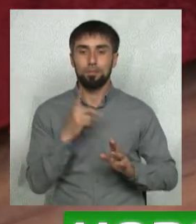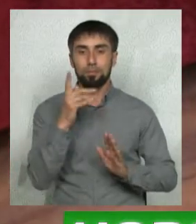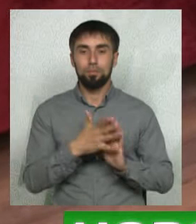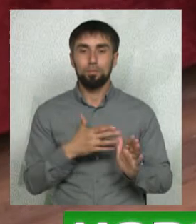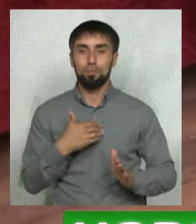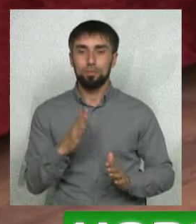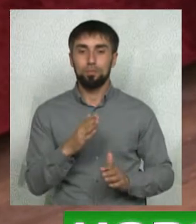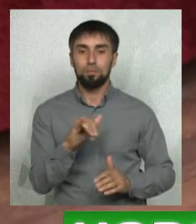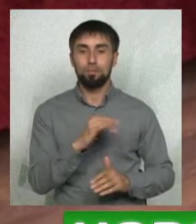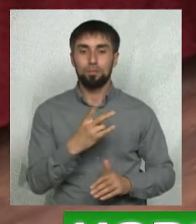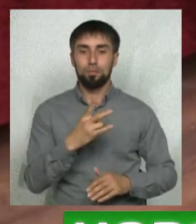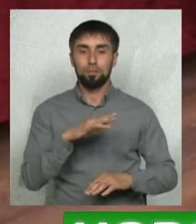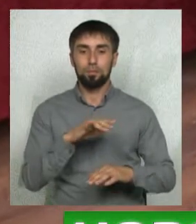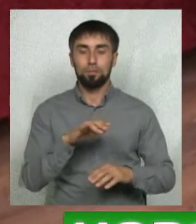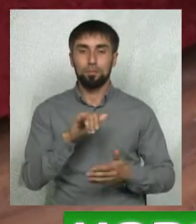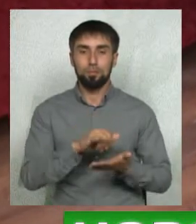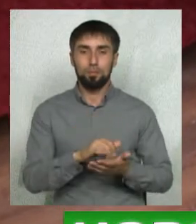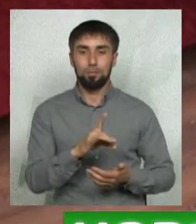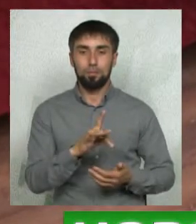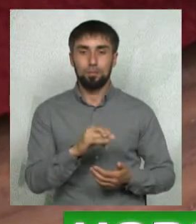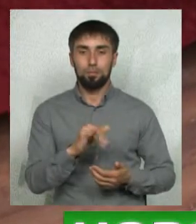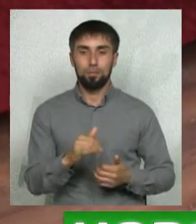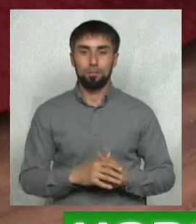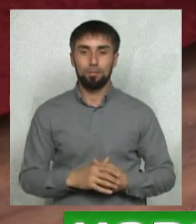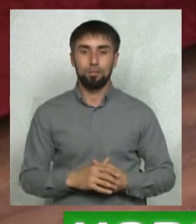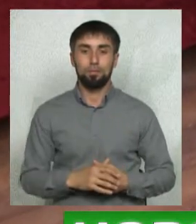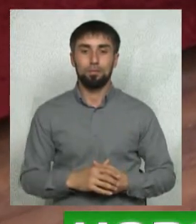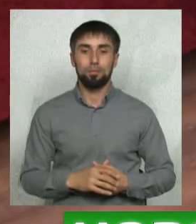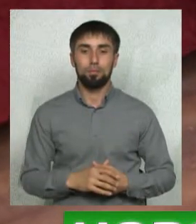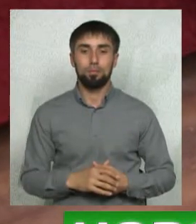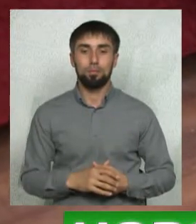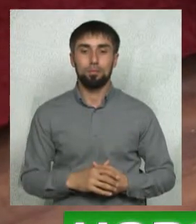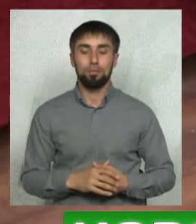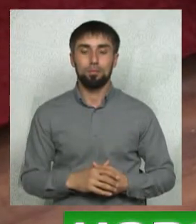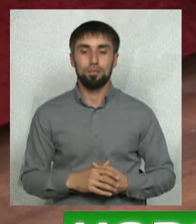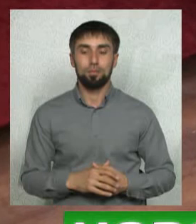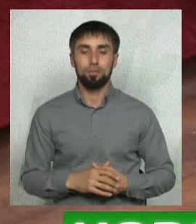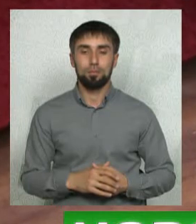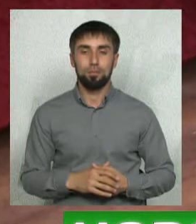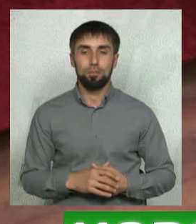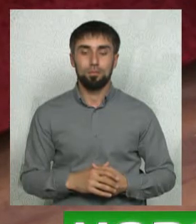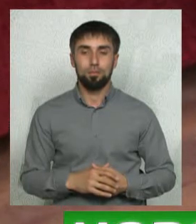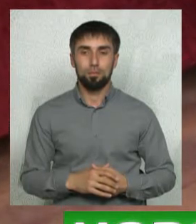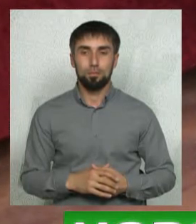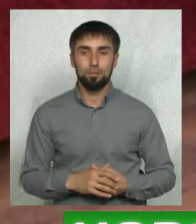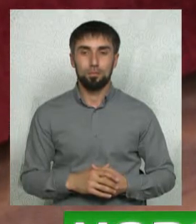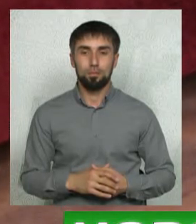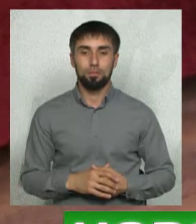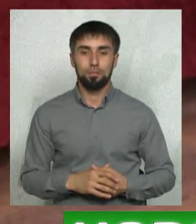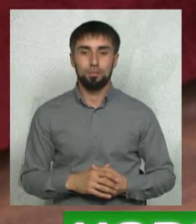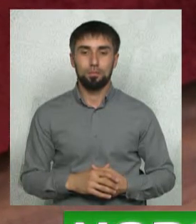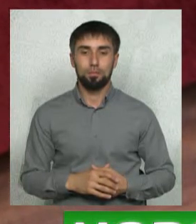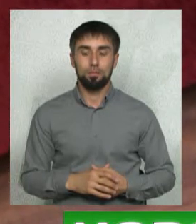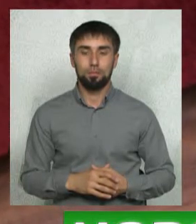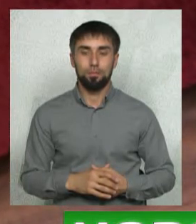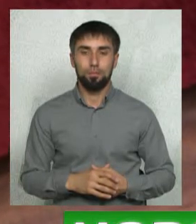Ага. Вот это одна, и конец ребер, ага, и соединяем два больших пальца, и туда ставим ладонь.